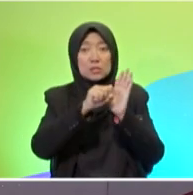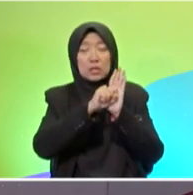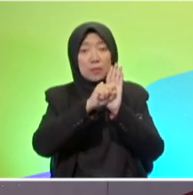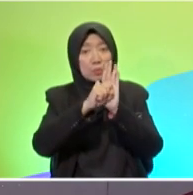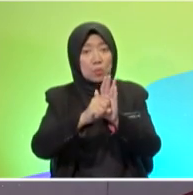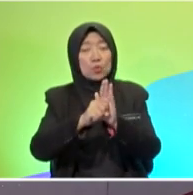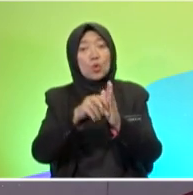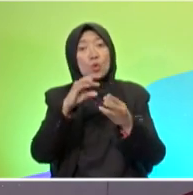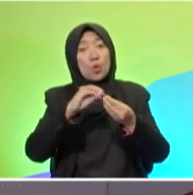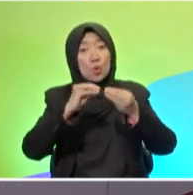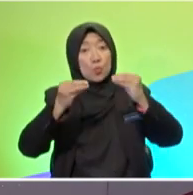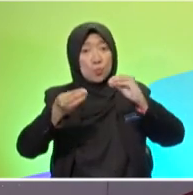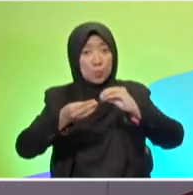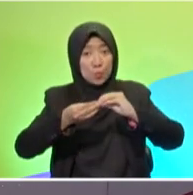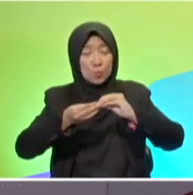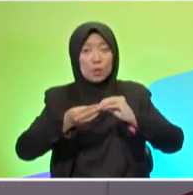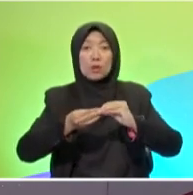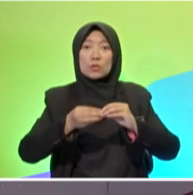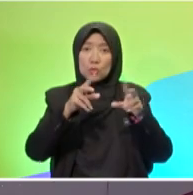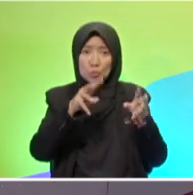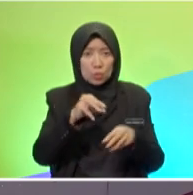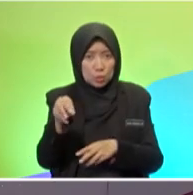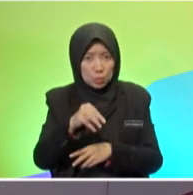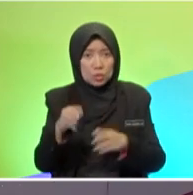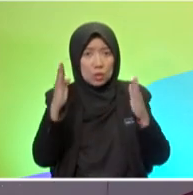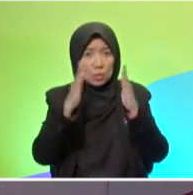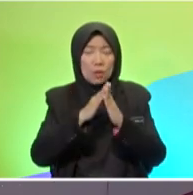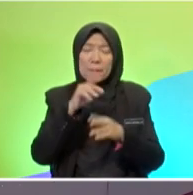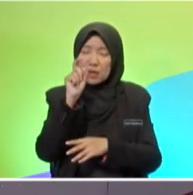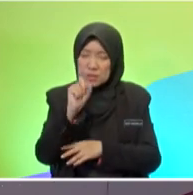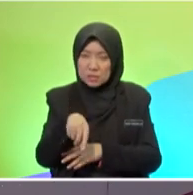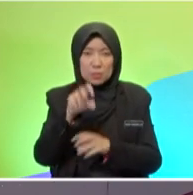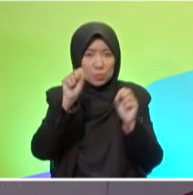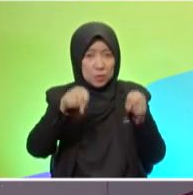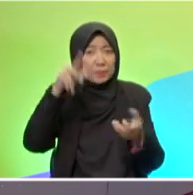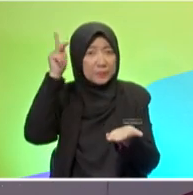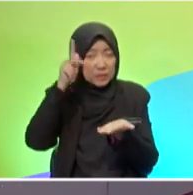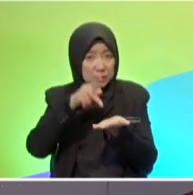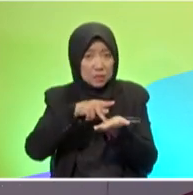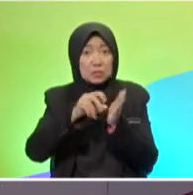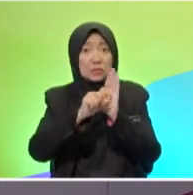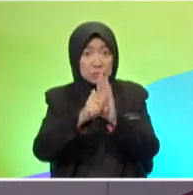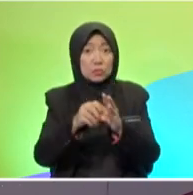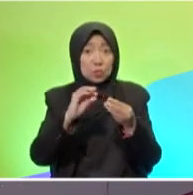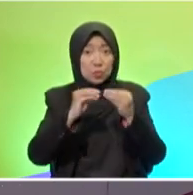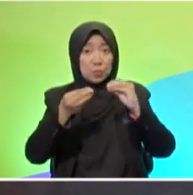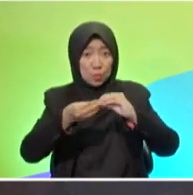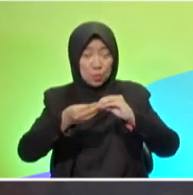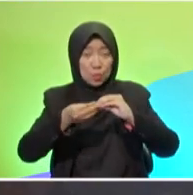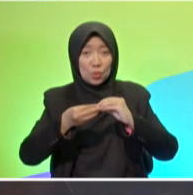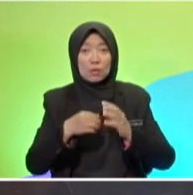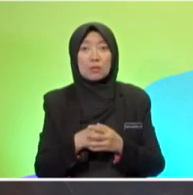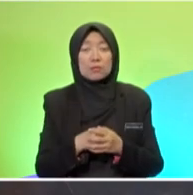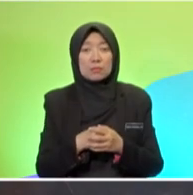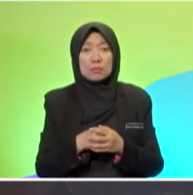harap murid-murid cikgu di rumah boleh sebut dan boleh kenal simbol nombor. Ya, boleh sebut dan